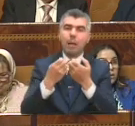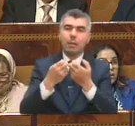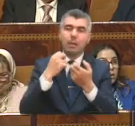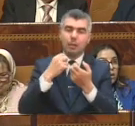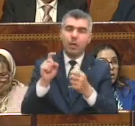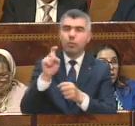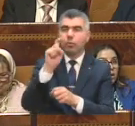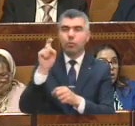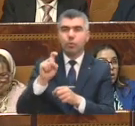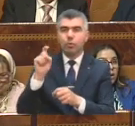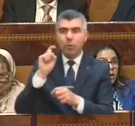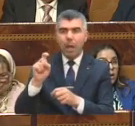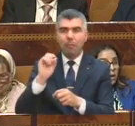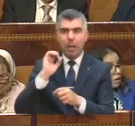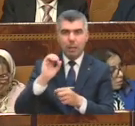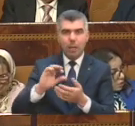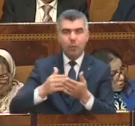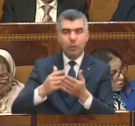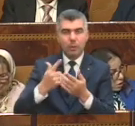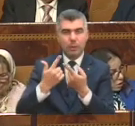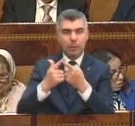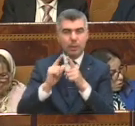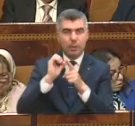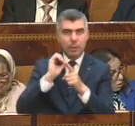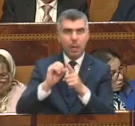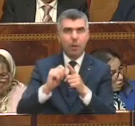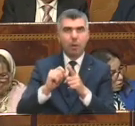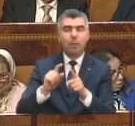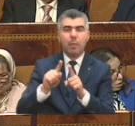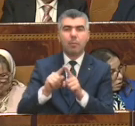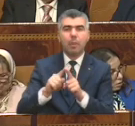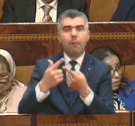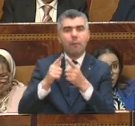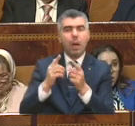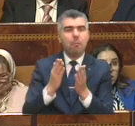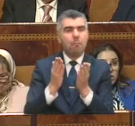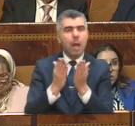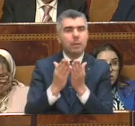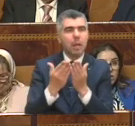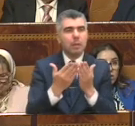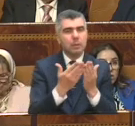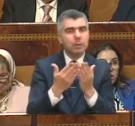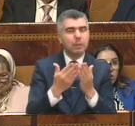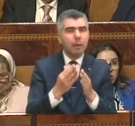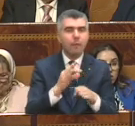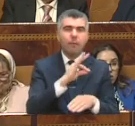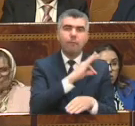بلديات كصدر حال العطاويه تملات، ونديروا فيها شعب اخرى يستفدوا منها